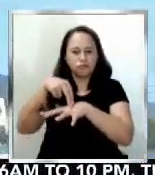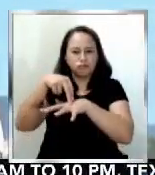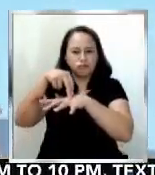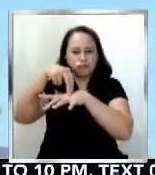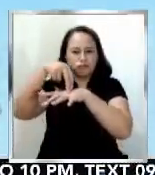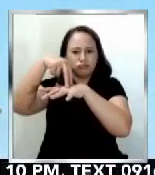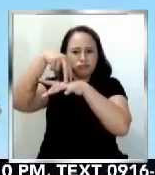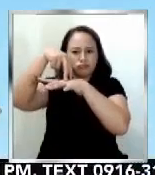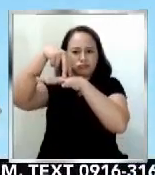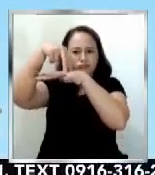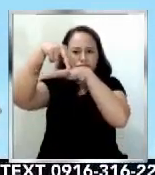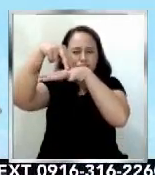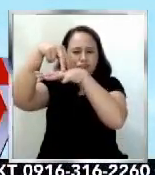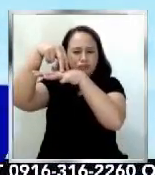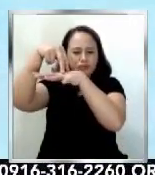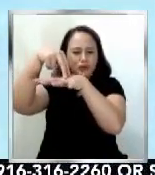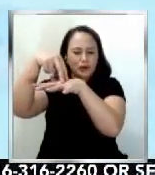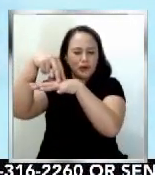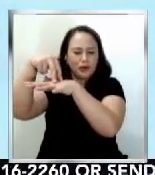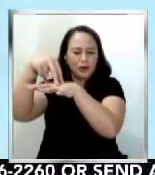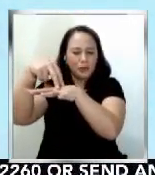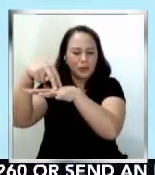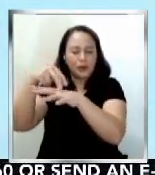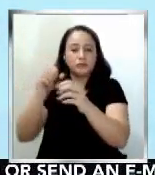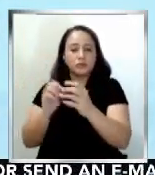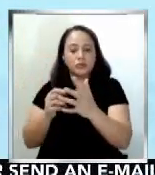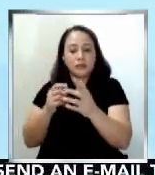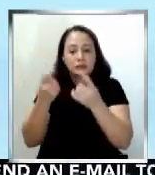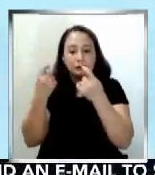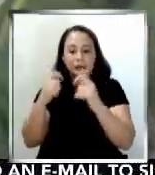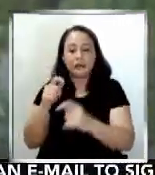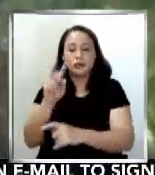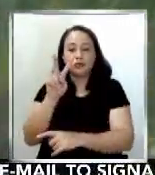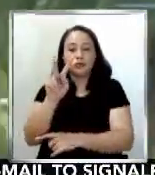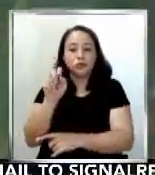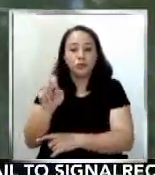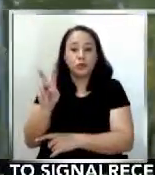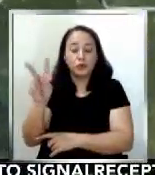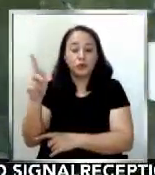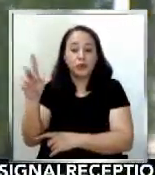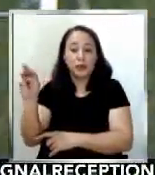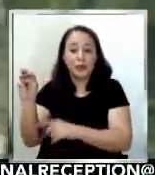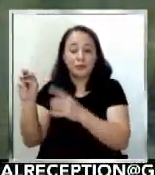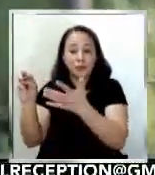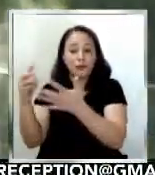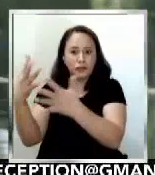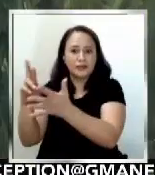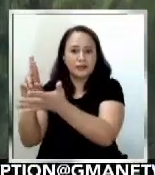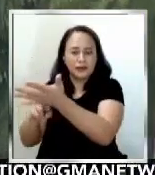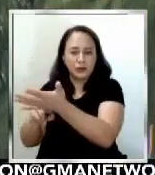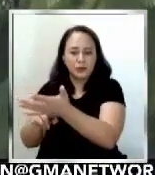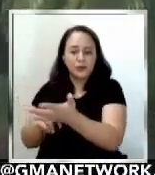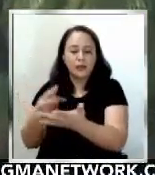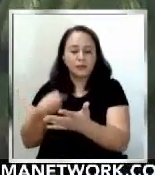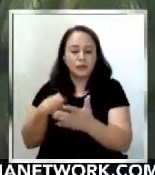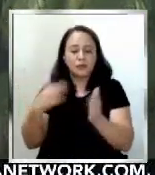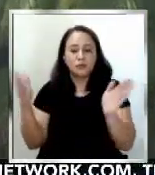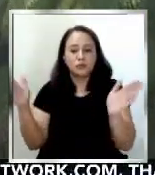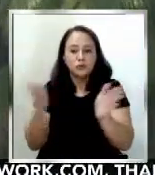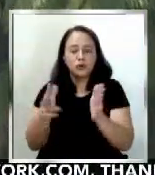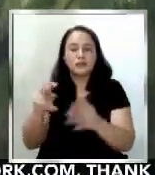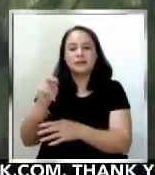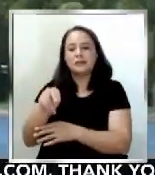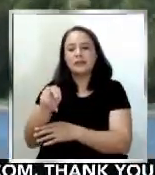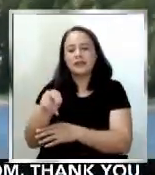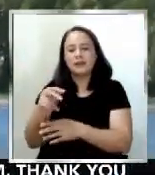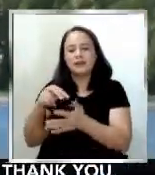para sa attempt na malampasan ang 2.2 kilometers na kasalukuyang record. At dahil maiksi ang boardwalk sa SBMA, kinailangang magpabalik-balik